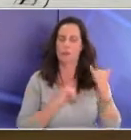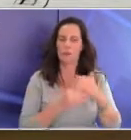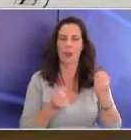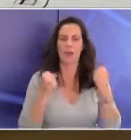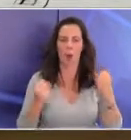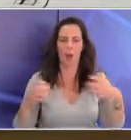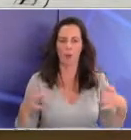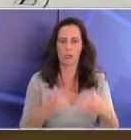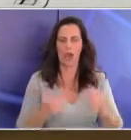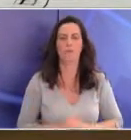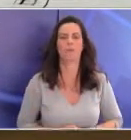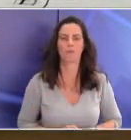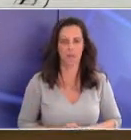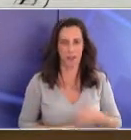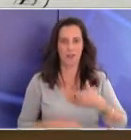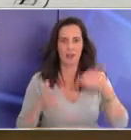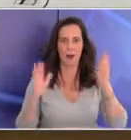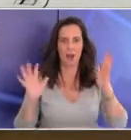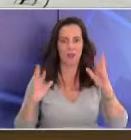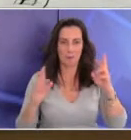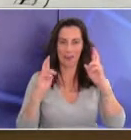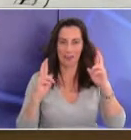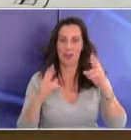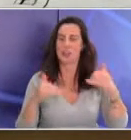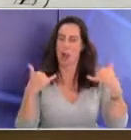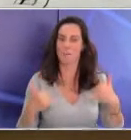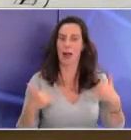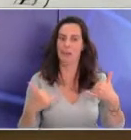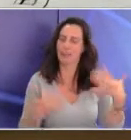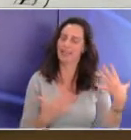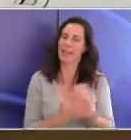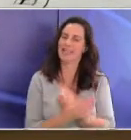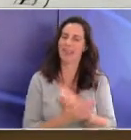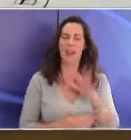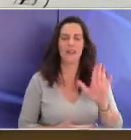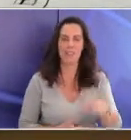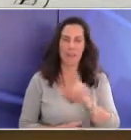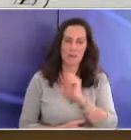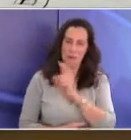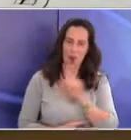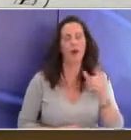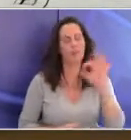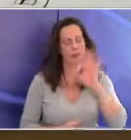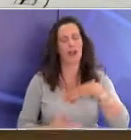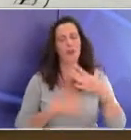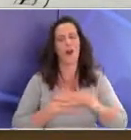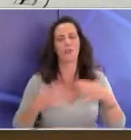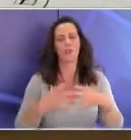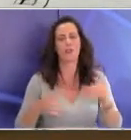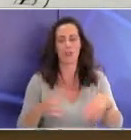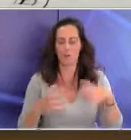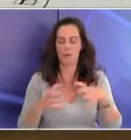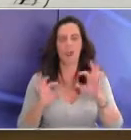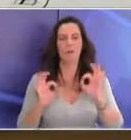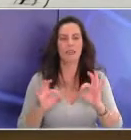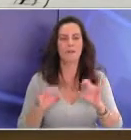כוח להפועל קטמון, ואני ממש ממש מקווה שהפעם ננצח, וגם אם לא, אנחנו עדיין אוהב את הקבוצה, זו קבוצה שהיא ממש